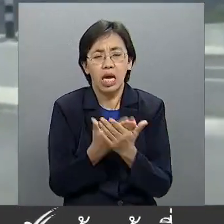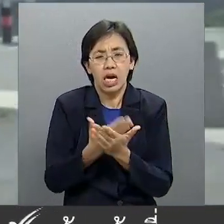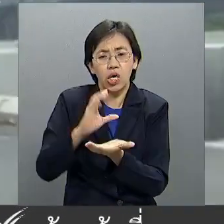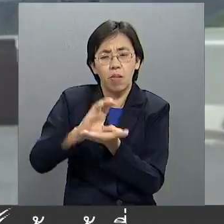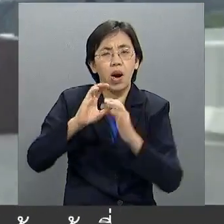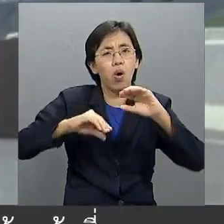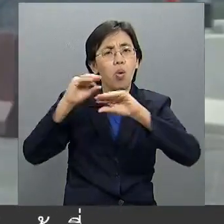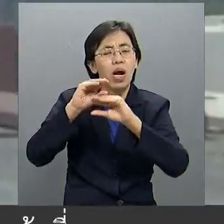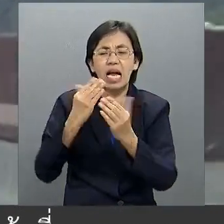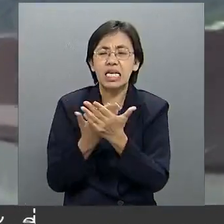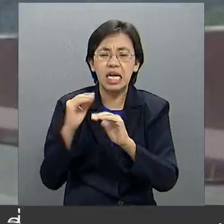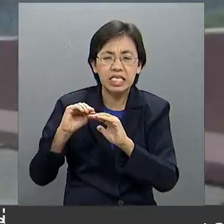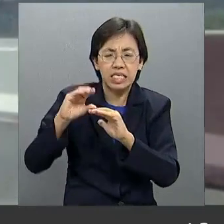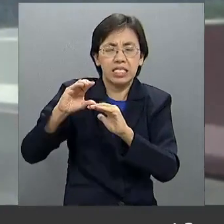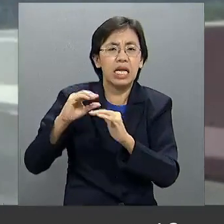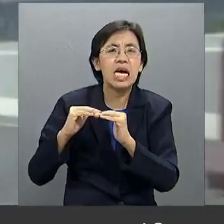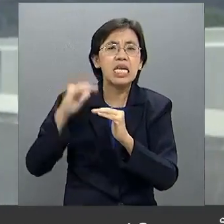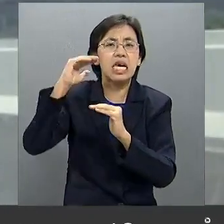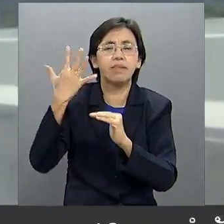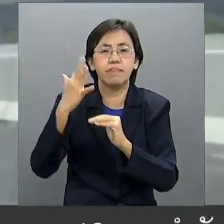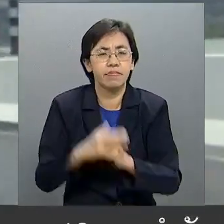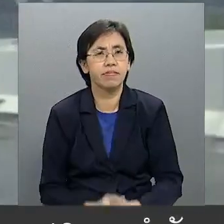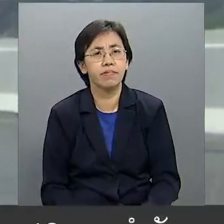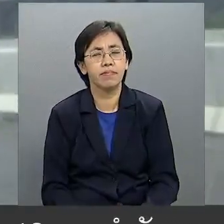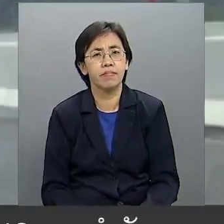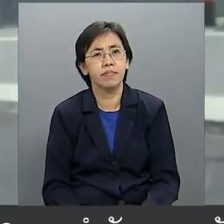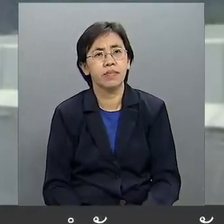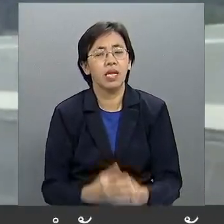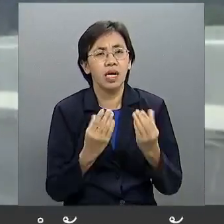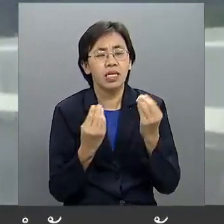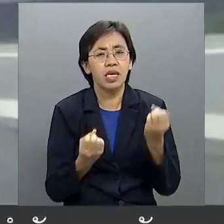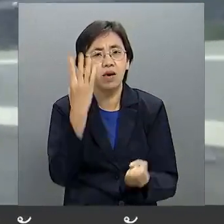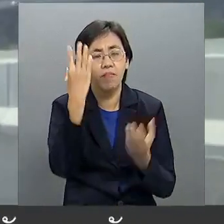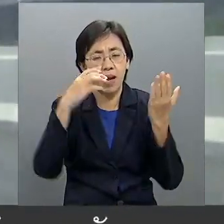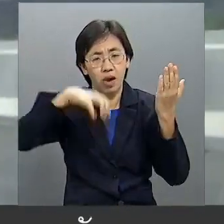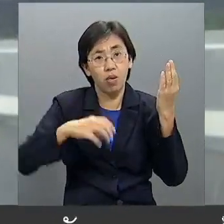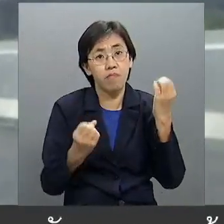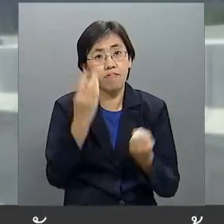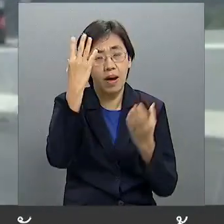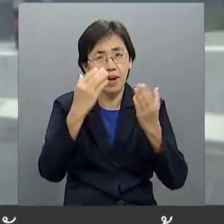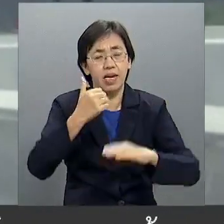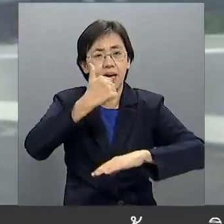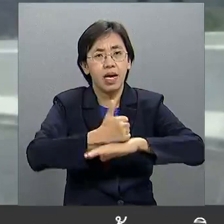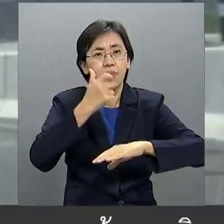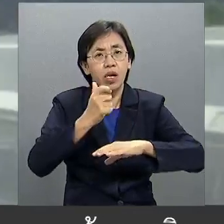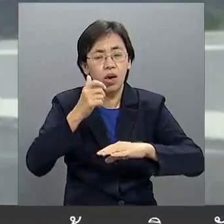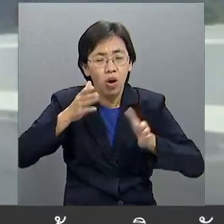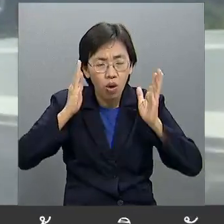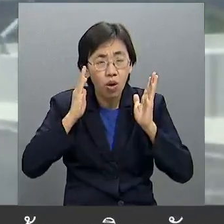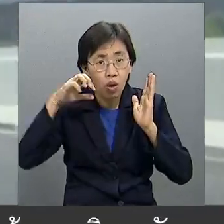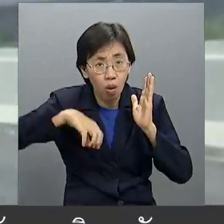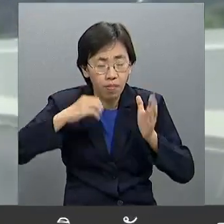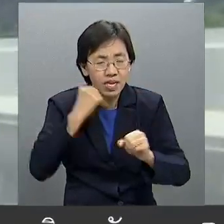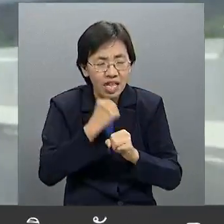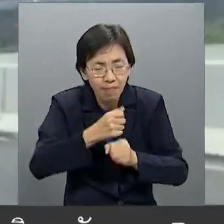ค่ะส่วนกรณีการรบพื้นที่ป่าของกรมป่าไม้อธิบดีกรมทางหลวงก็ยืนยันนะคะว่าได้ดำเนินการขออนุญาต